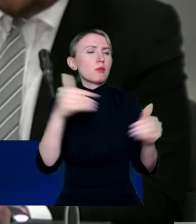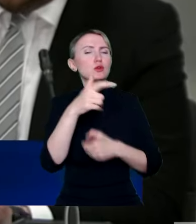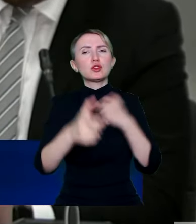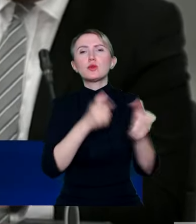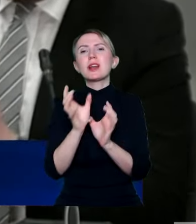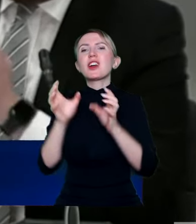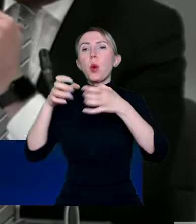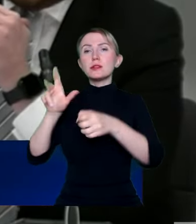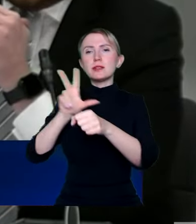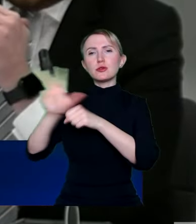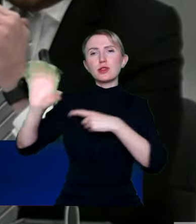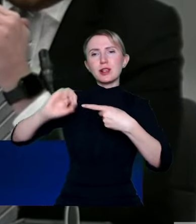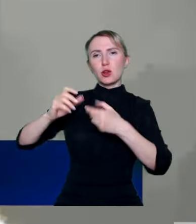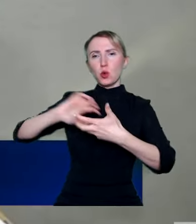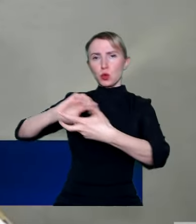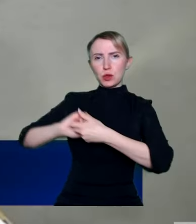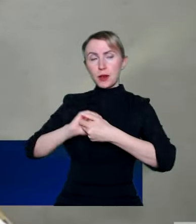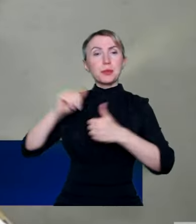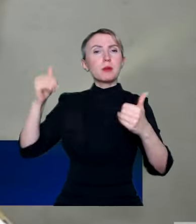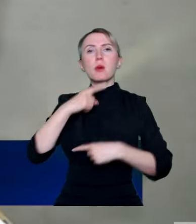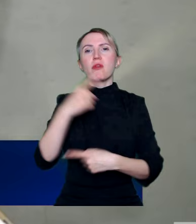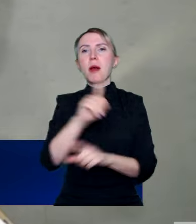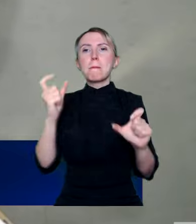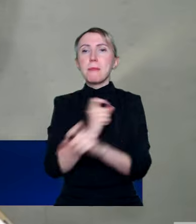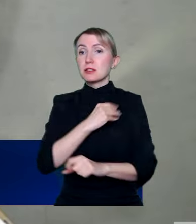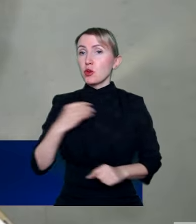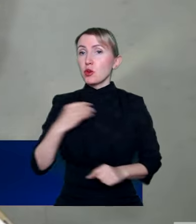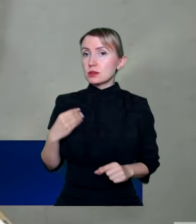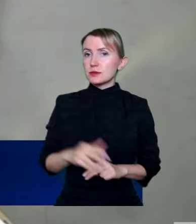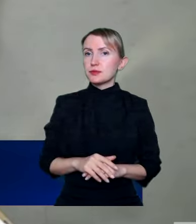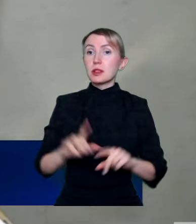grudnia. Możecie nawet powiedzieć, że państwo polskie rozpoczęło się